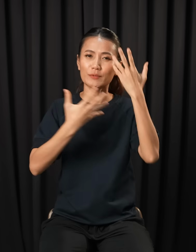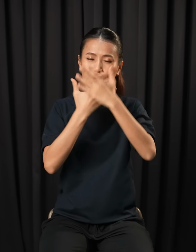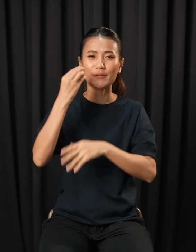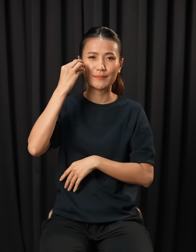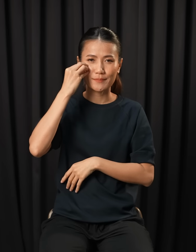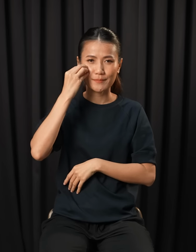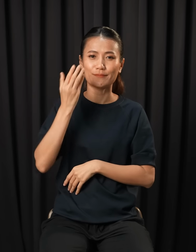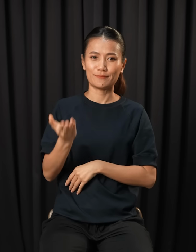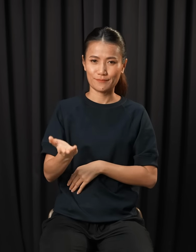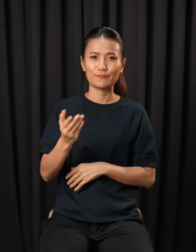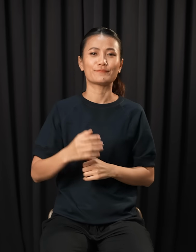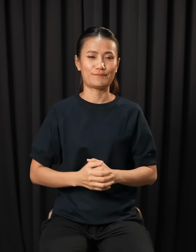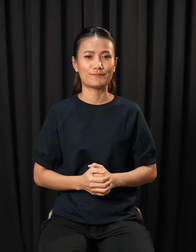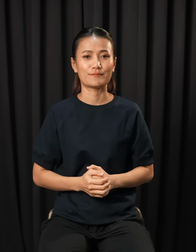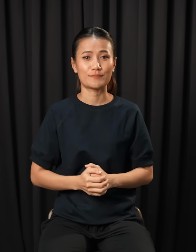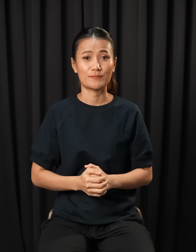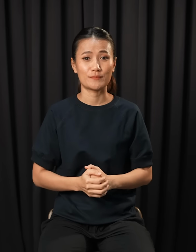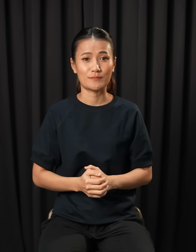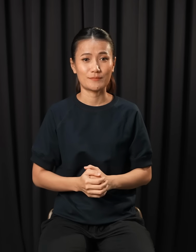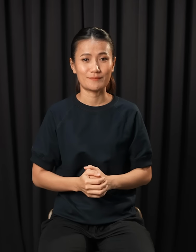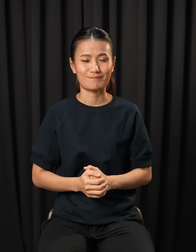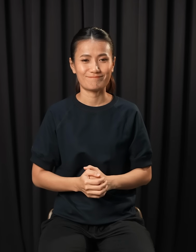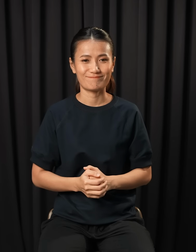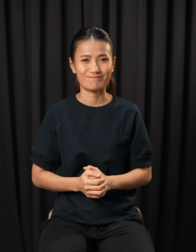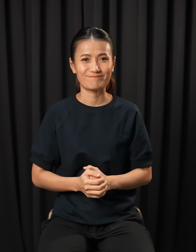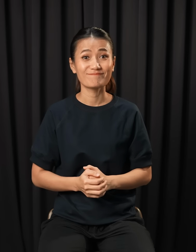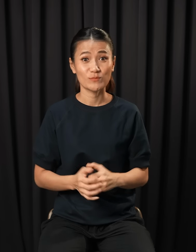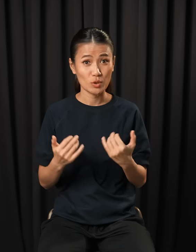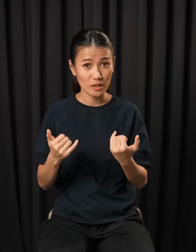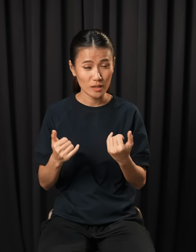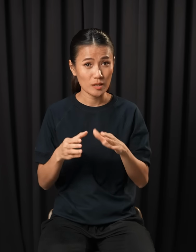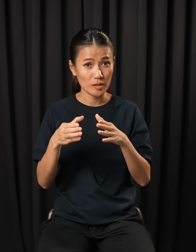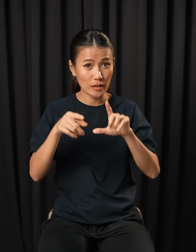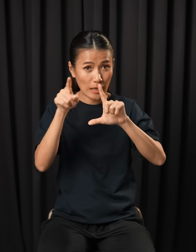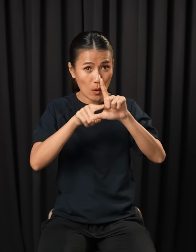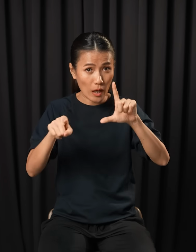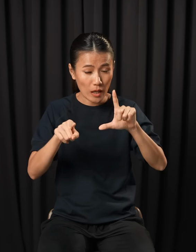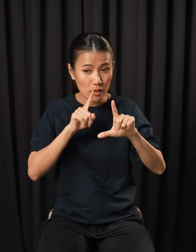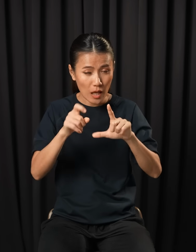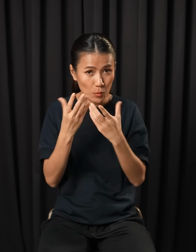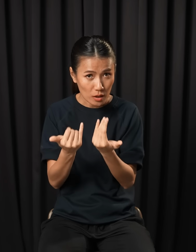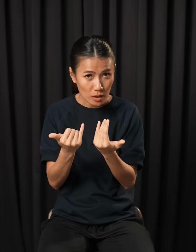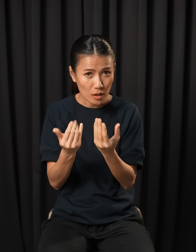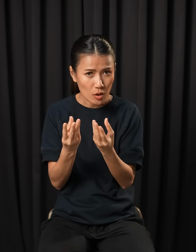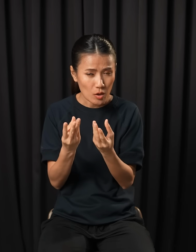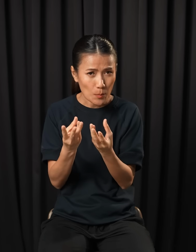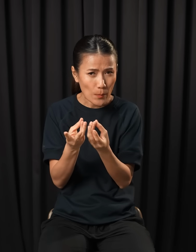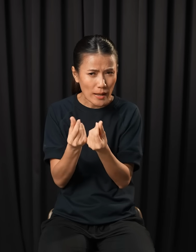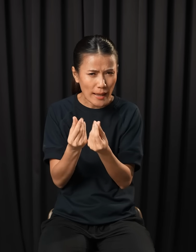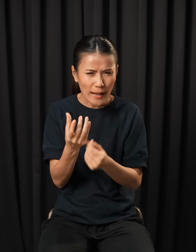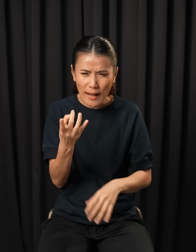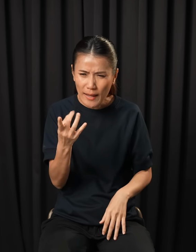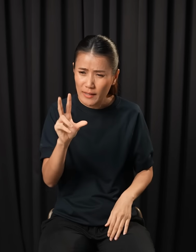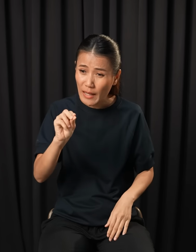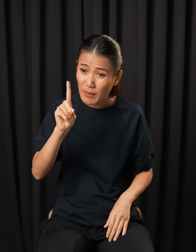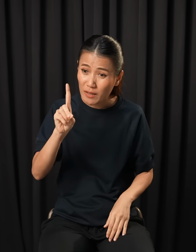วันนี้ขอต้อนรับคุณพิธาลิ้มเจริญรัตน์ค่ะสวัสดีค่ะ สว ั สดีครับคุณท่านครับ ตอนนี้พรรคก้าวไกล